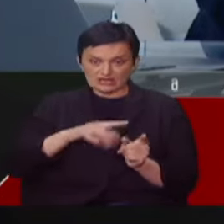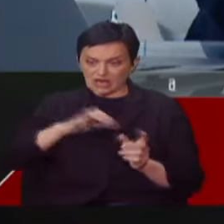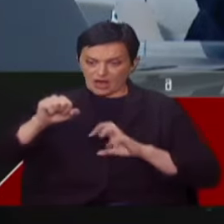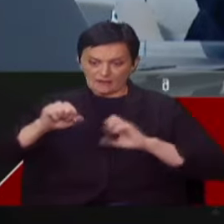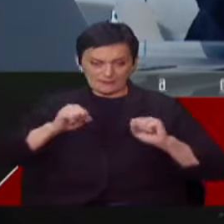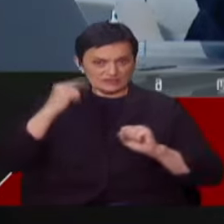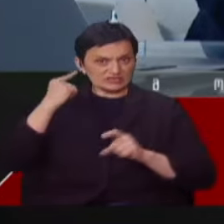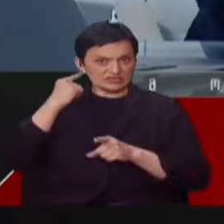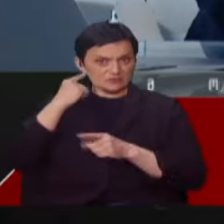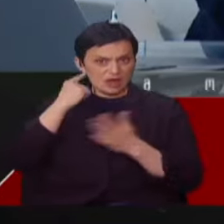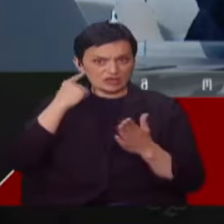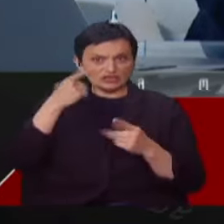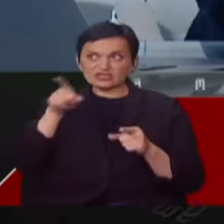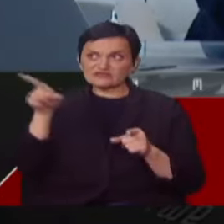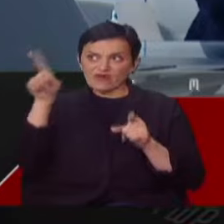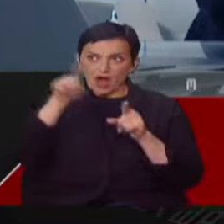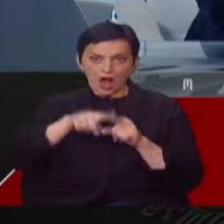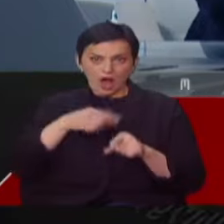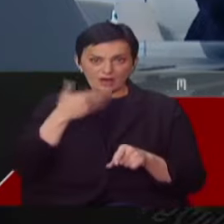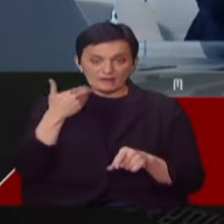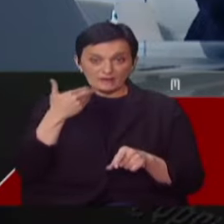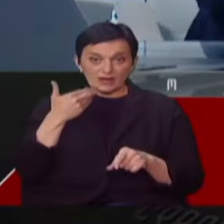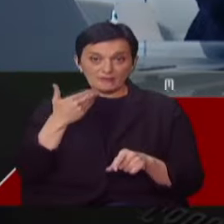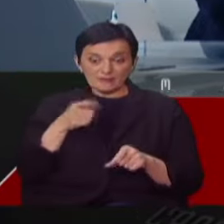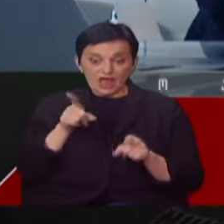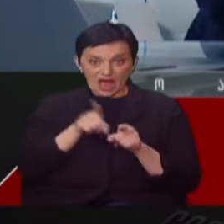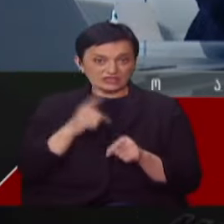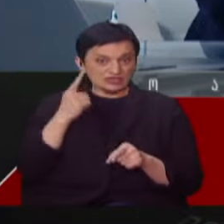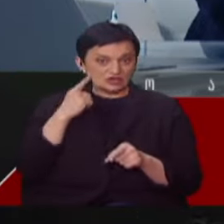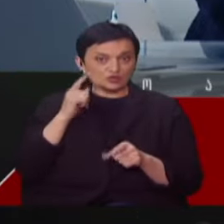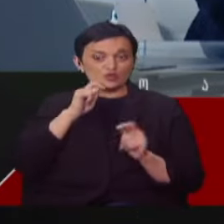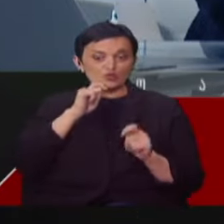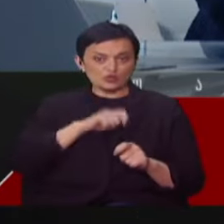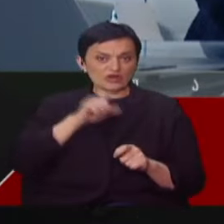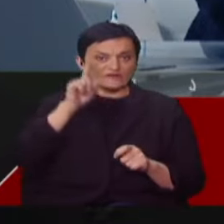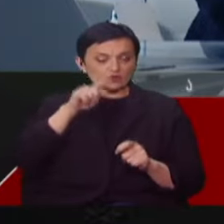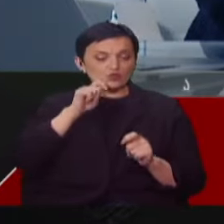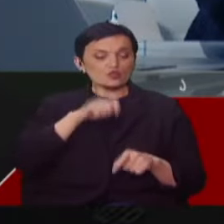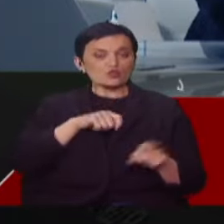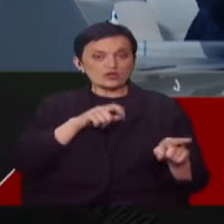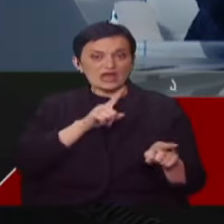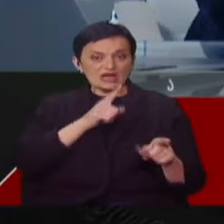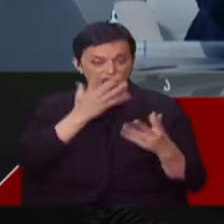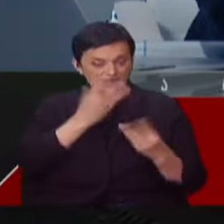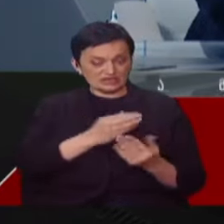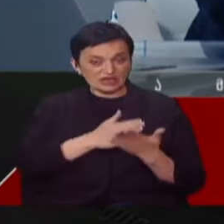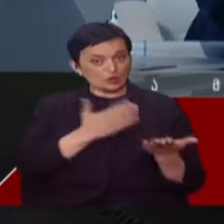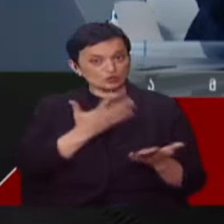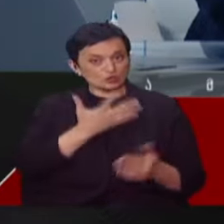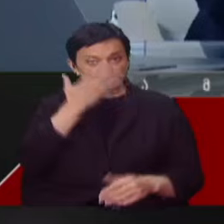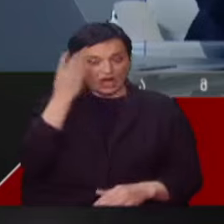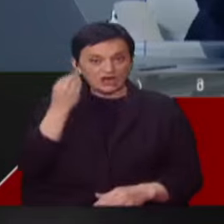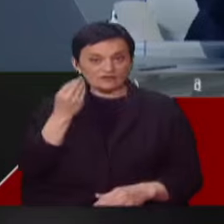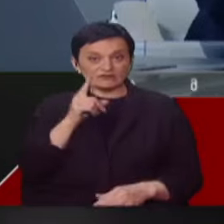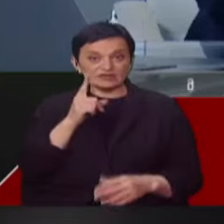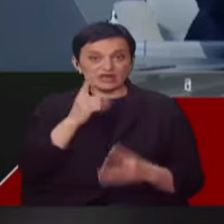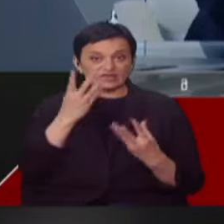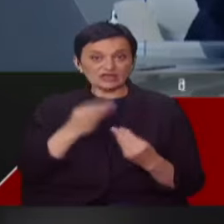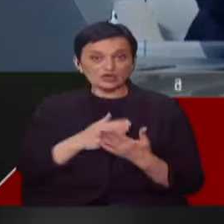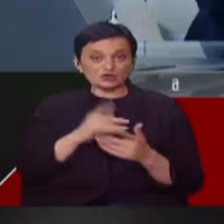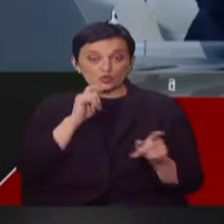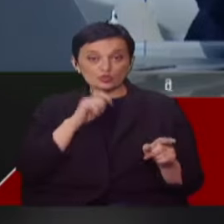ატეხილი ქსმენიათ რომელმე სხვა ქვეყანაზე ესეთი? ესეთი რამე ქსმენია უკრაინაზე და ვიცით უკრაინა რა დღეშია? დღეს თუ დაგვავიწყდა რა დღეშია